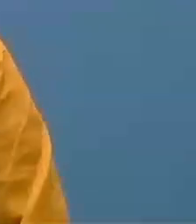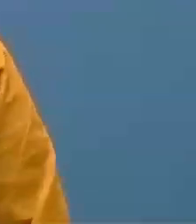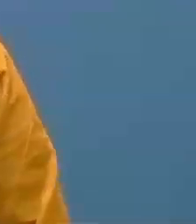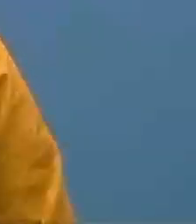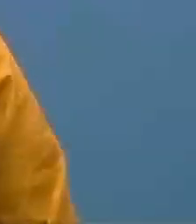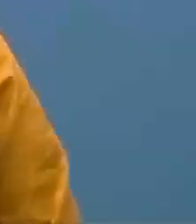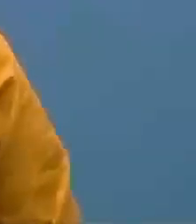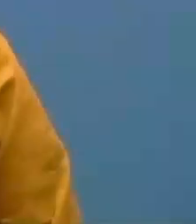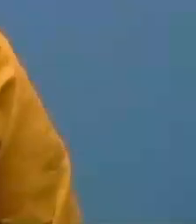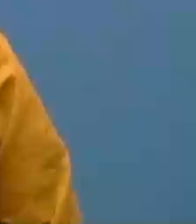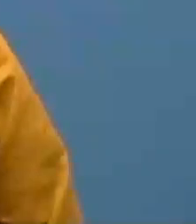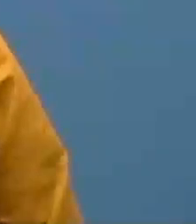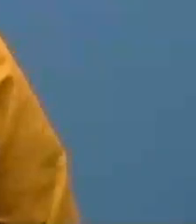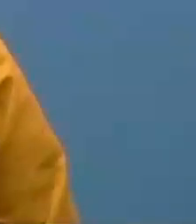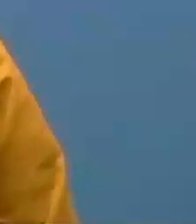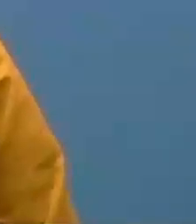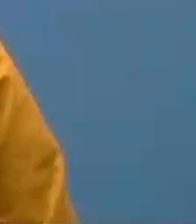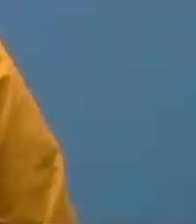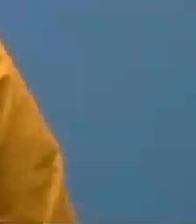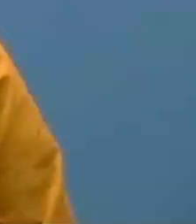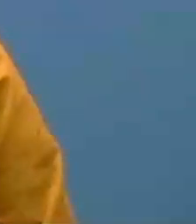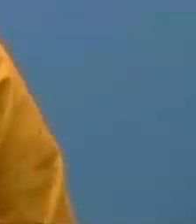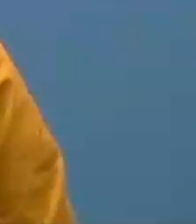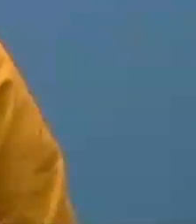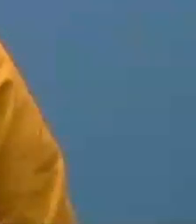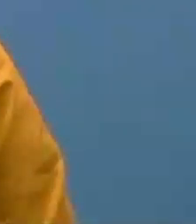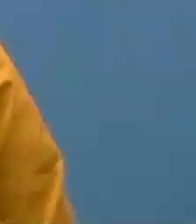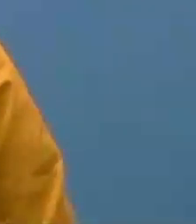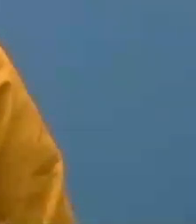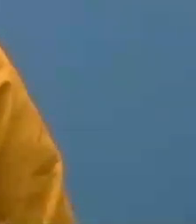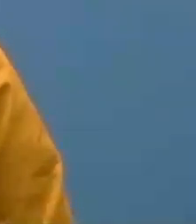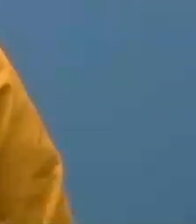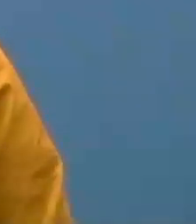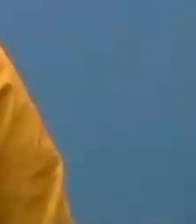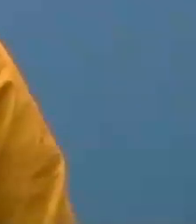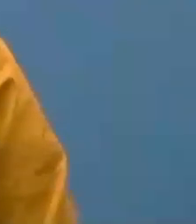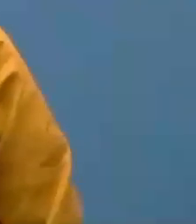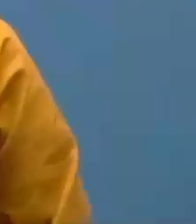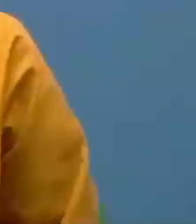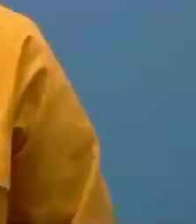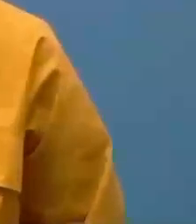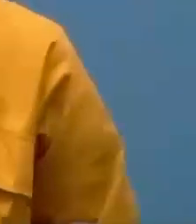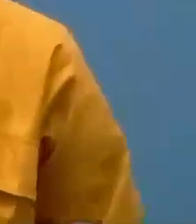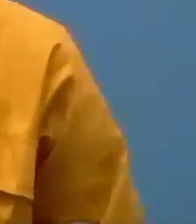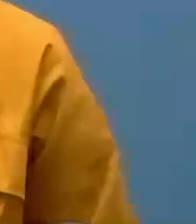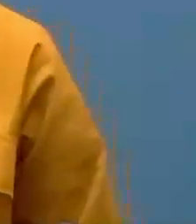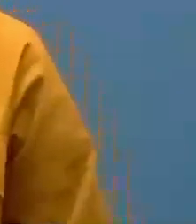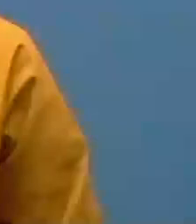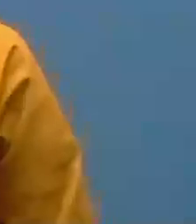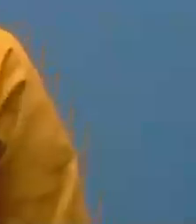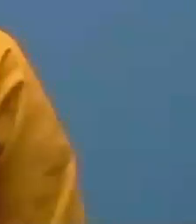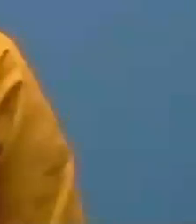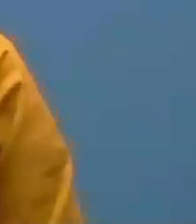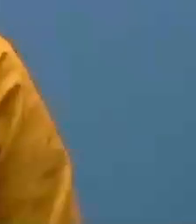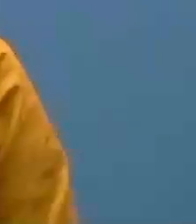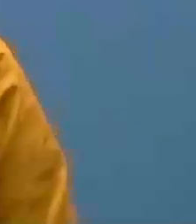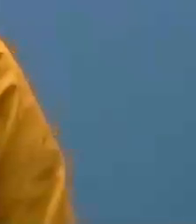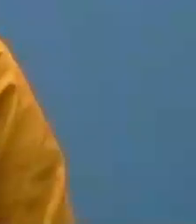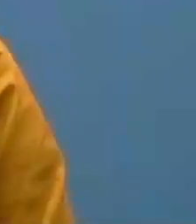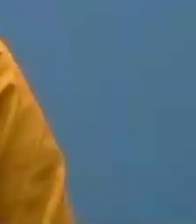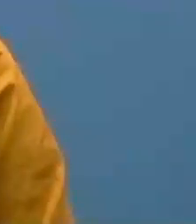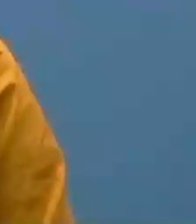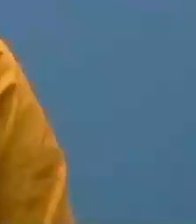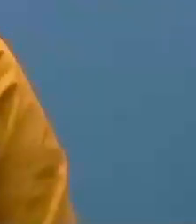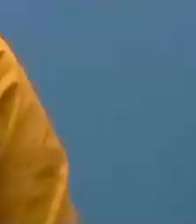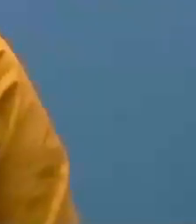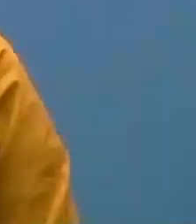个罪的问题呢？还有就是在神里边那里有不义吗？还有人为什么会在人生当中